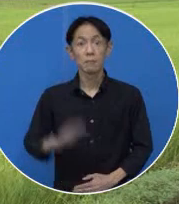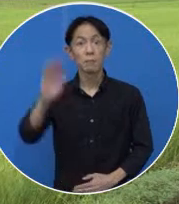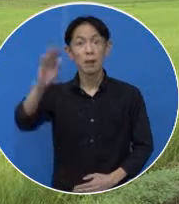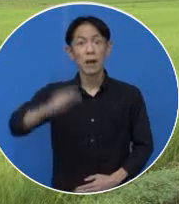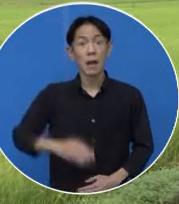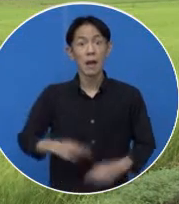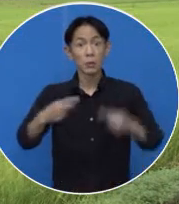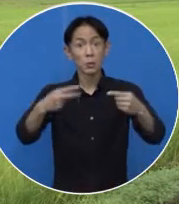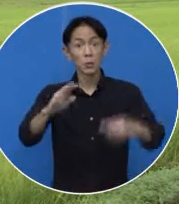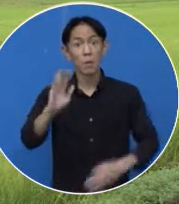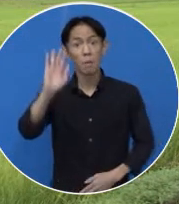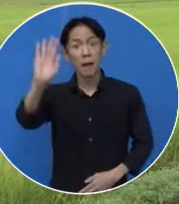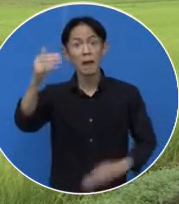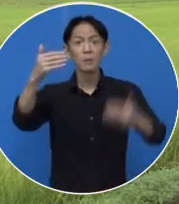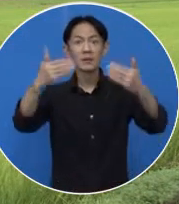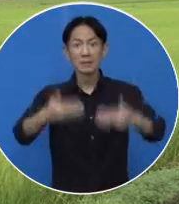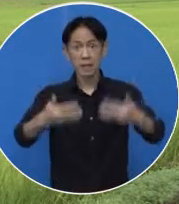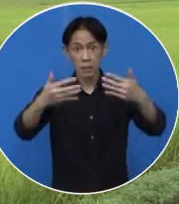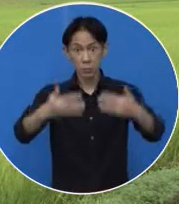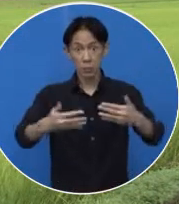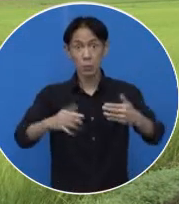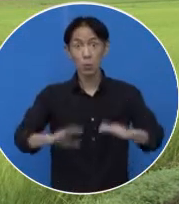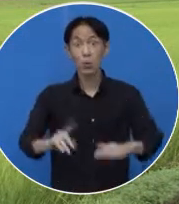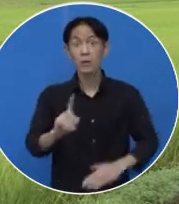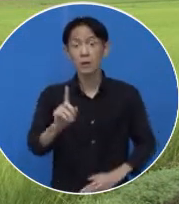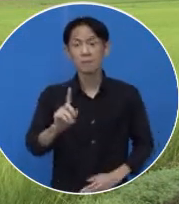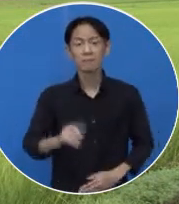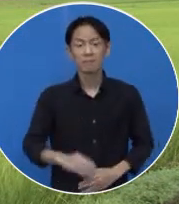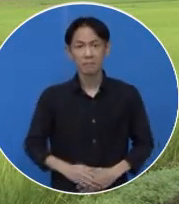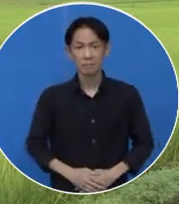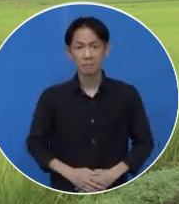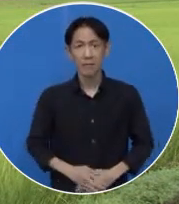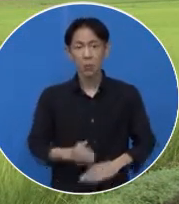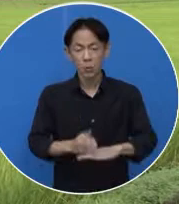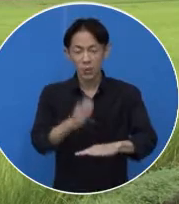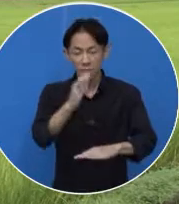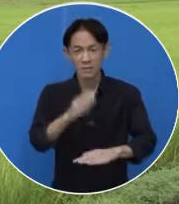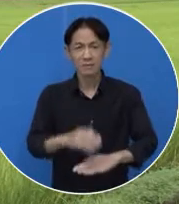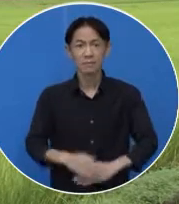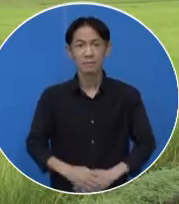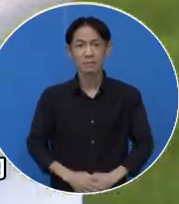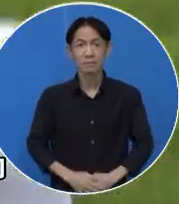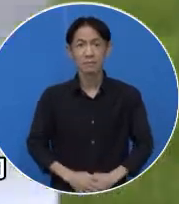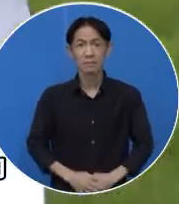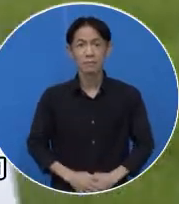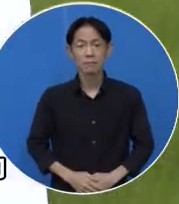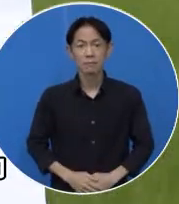前原龍二の前向きチャンネル。さあ今日は何でしょうか。ありがとうございます。